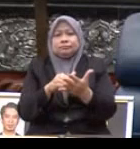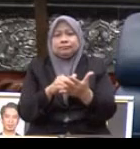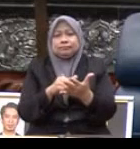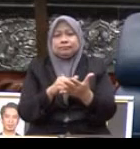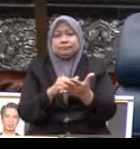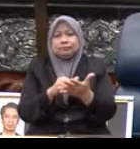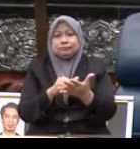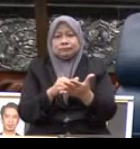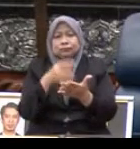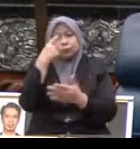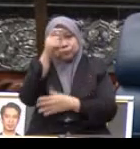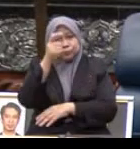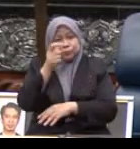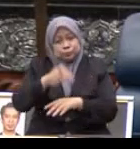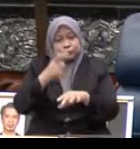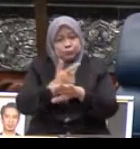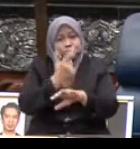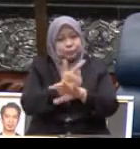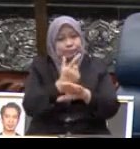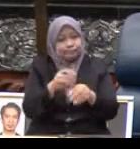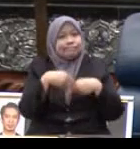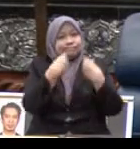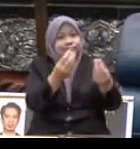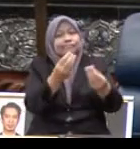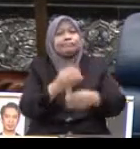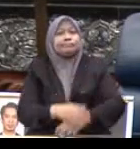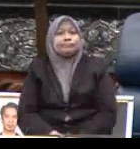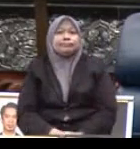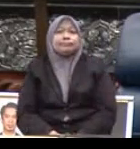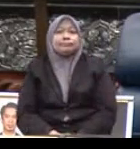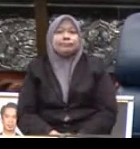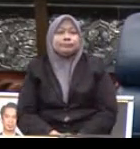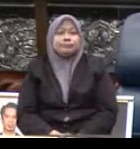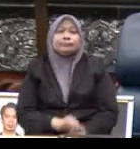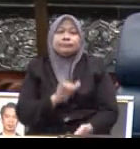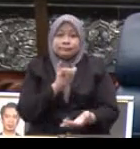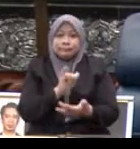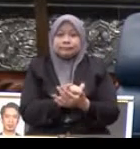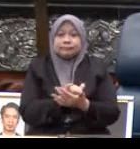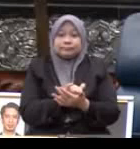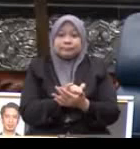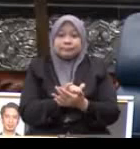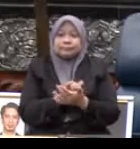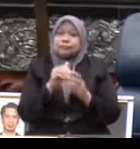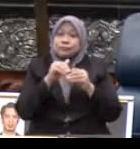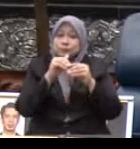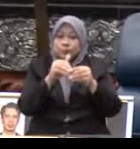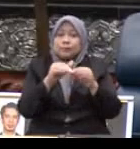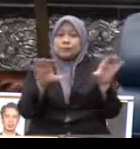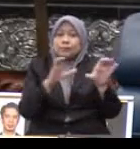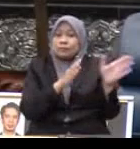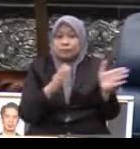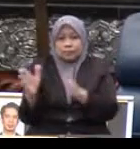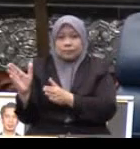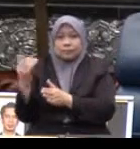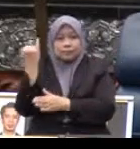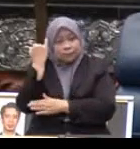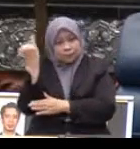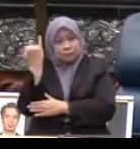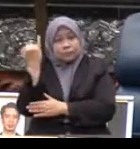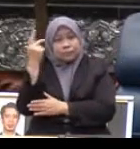ringgit ke atas latihannya diberikan kepada Pelatih itu antara insentif insentif yang diperkenalkan